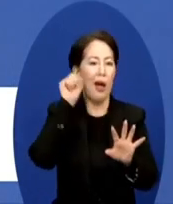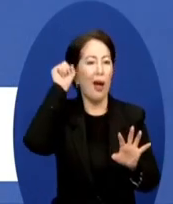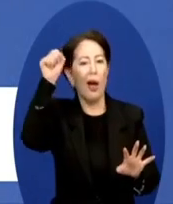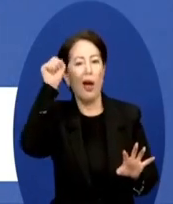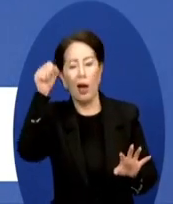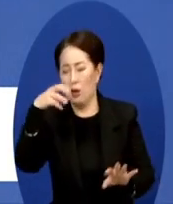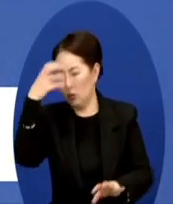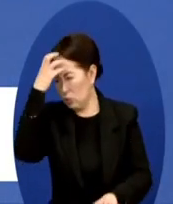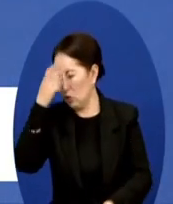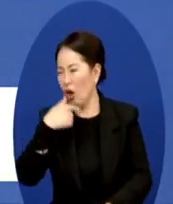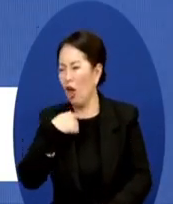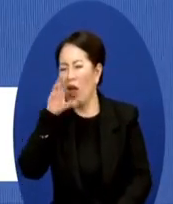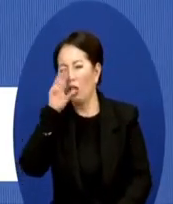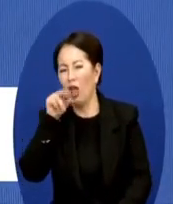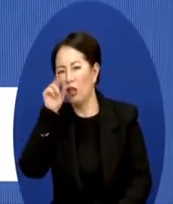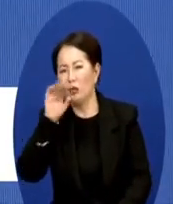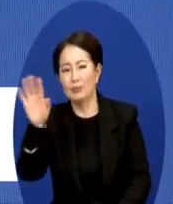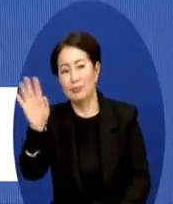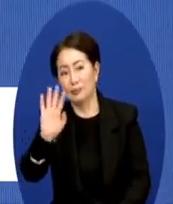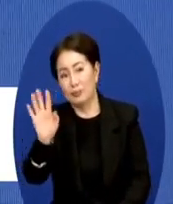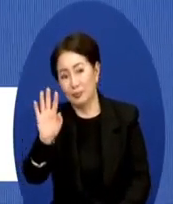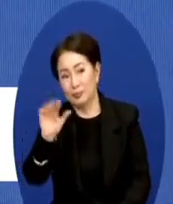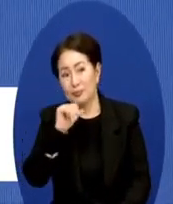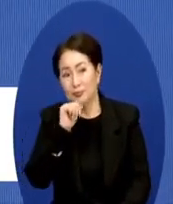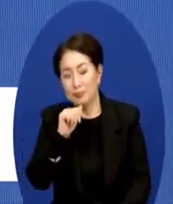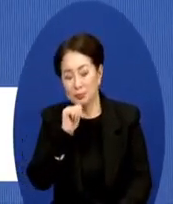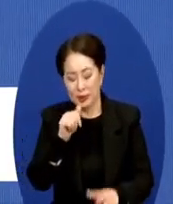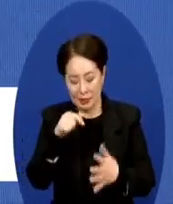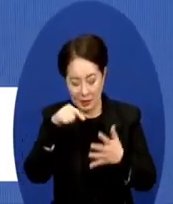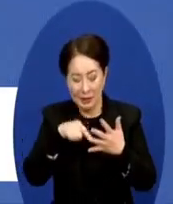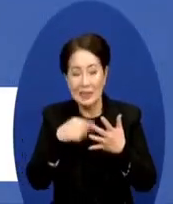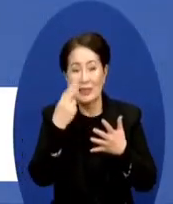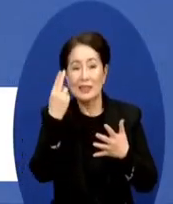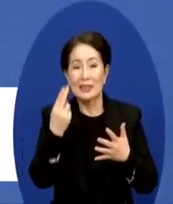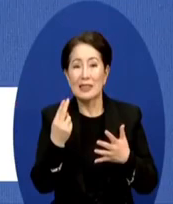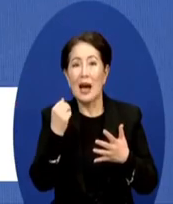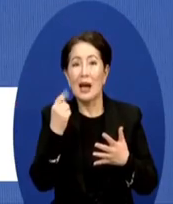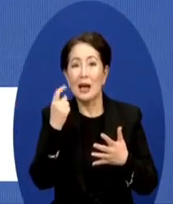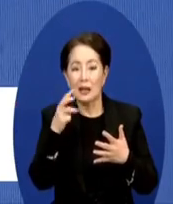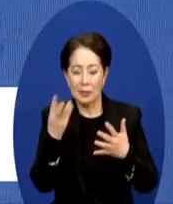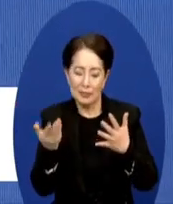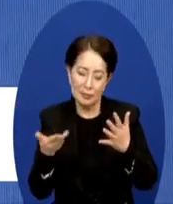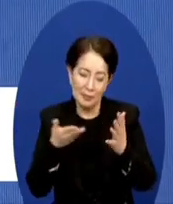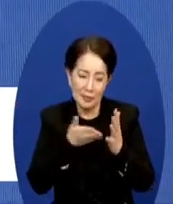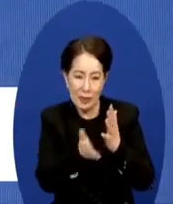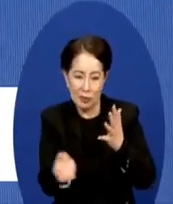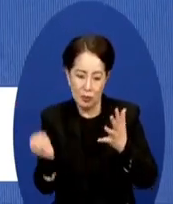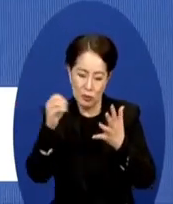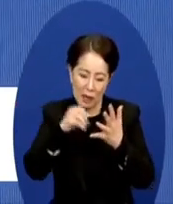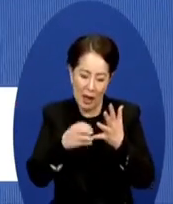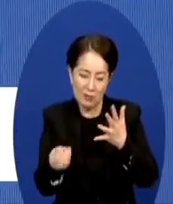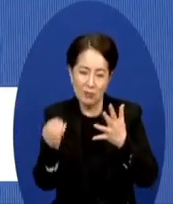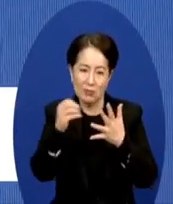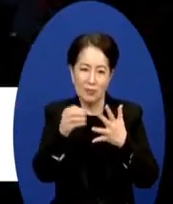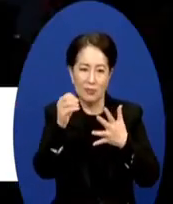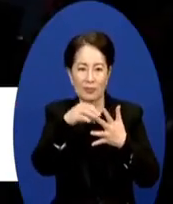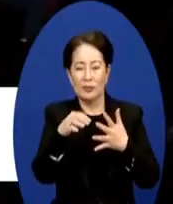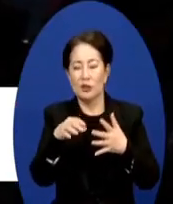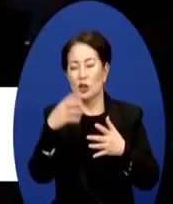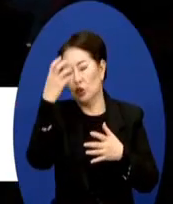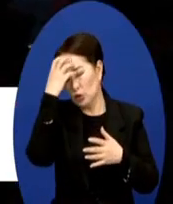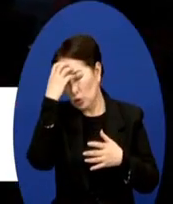хоолойгоо төр төргөх биш, харин энэ цахим системээр дамжуулан төрд